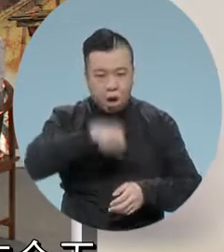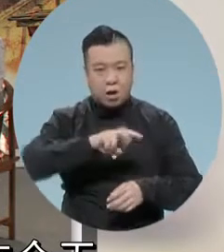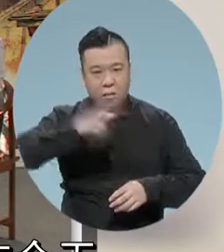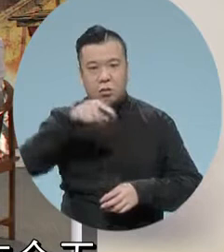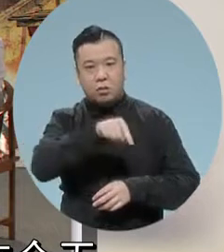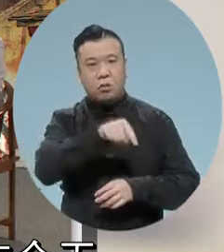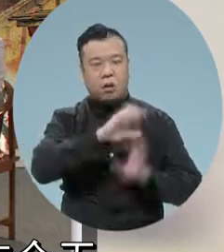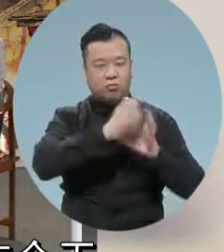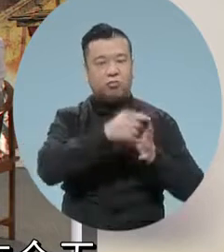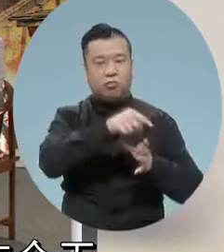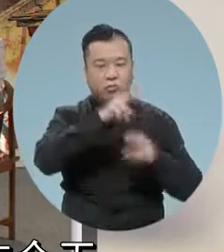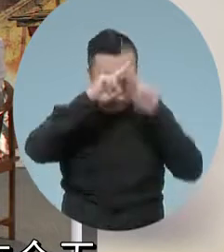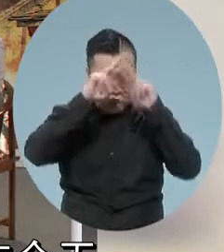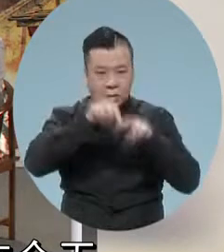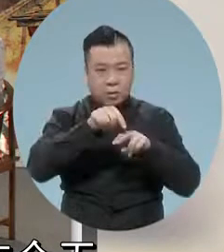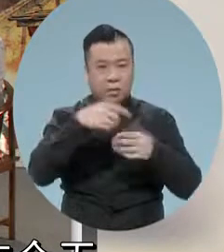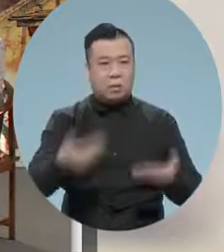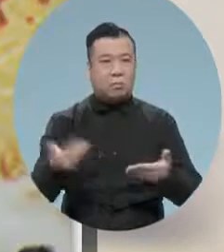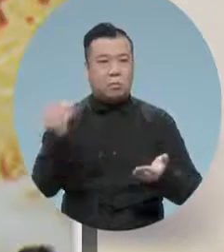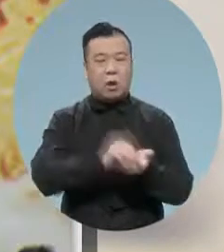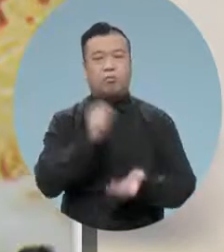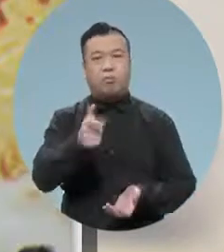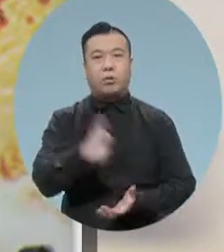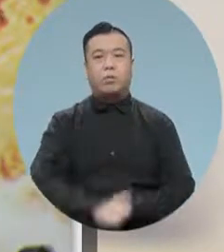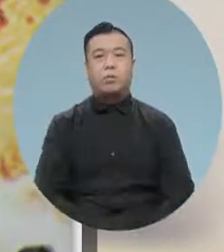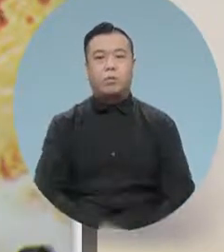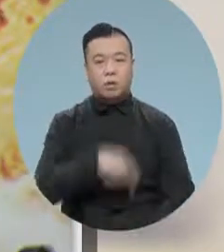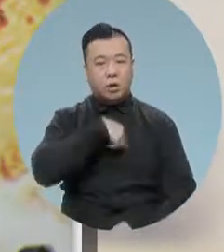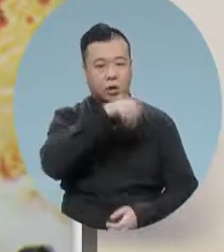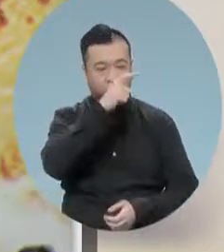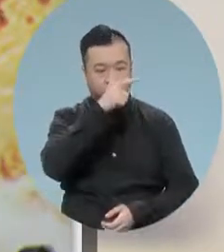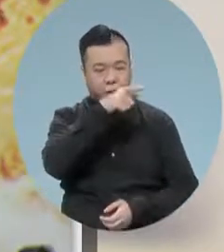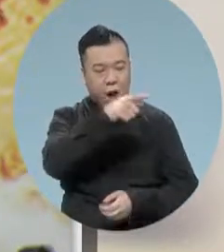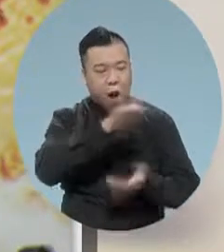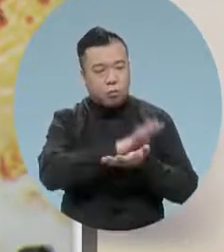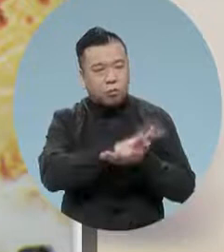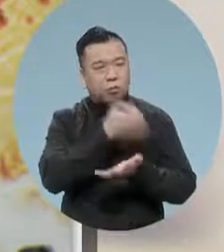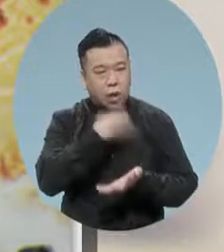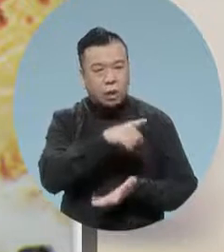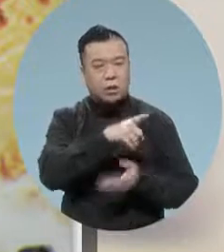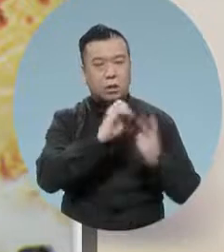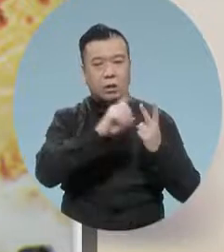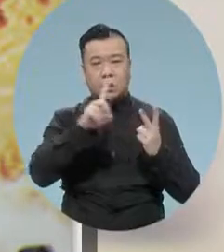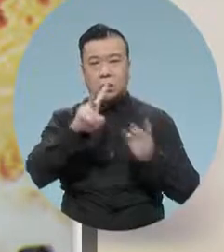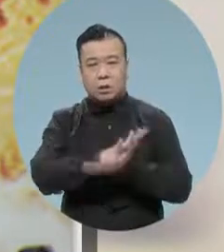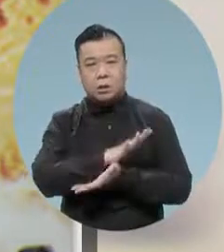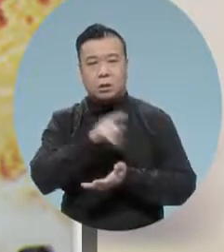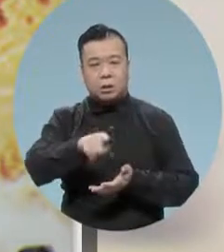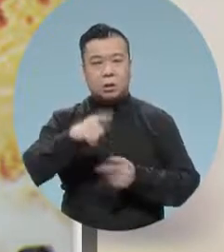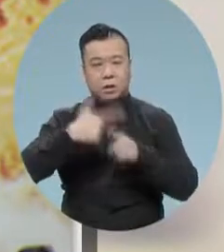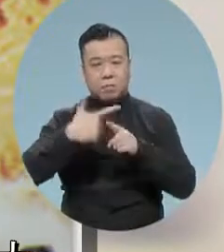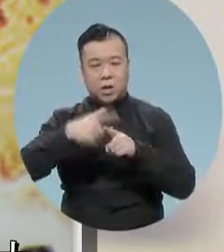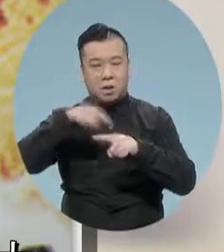中共，呢个唔会有今日嘅。总结咗苏联嘅经验之后，2012年就开始十八